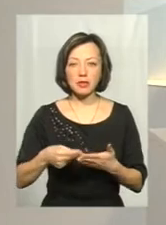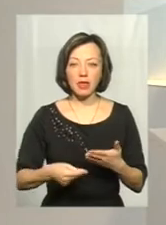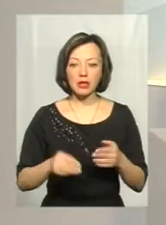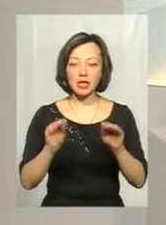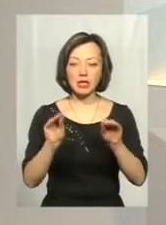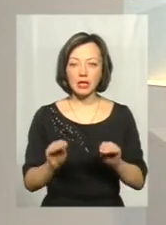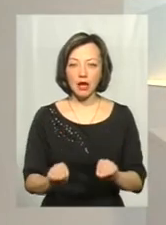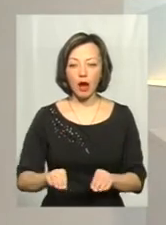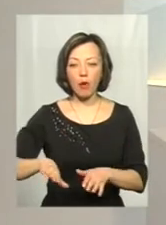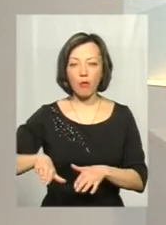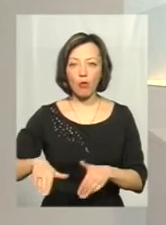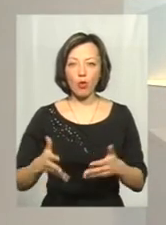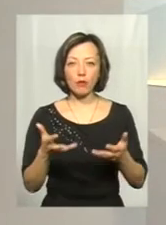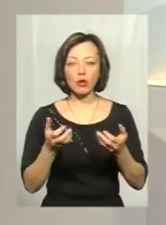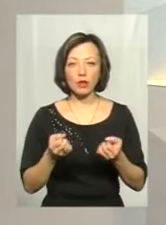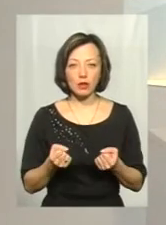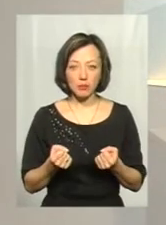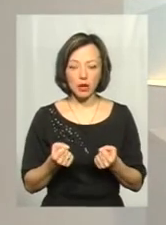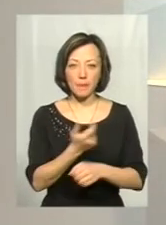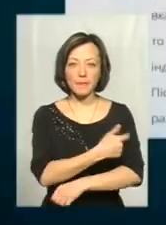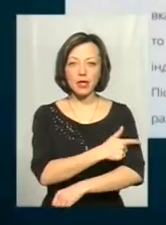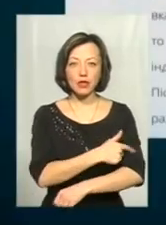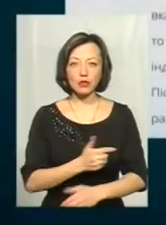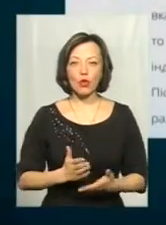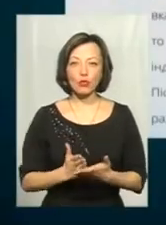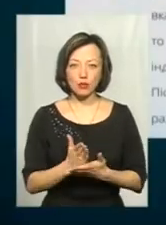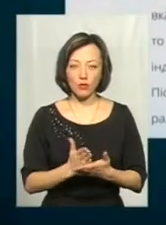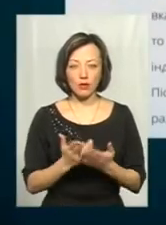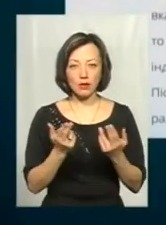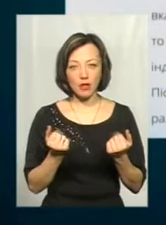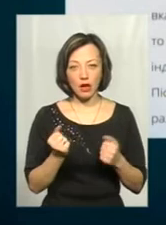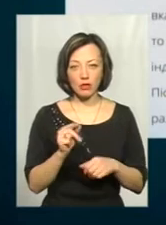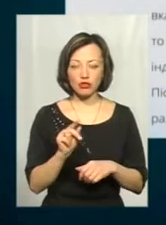декларацію, а тільки потім отримає медичне обслуговування, так? Це чи ні? Ні,